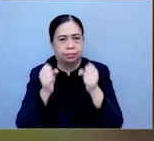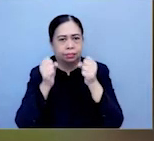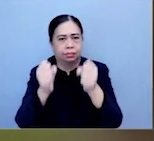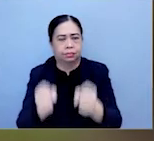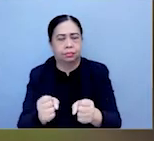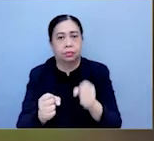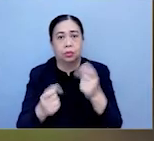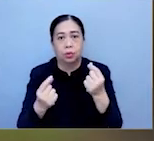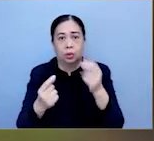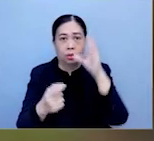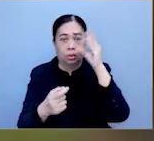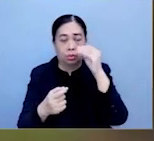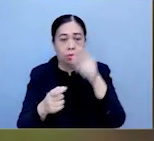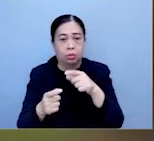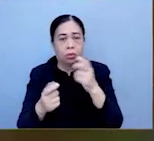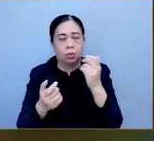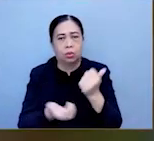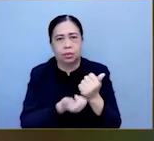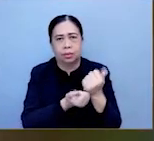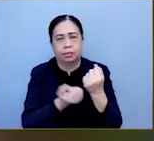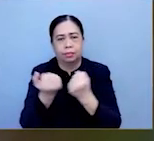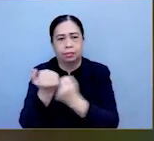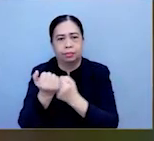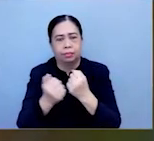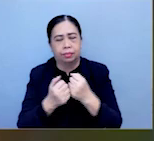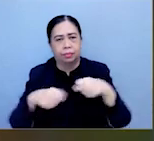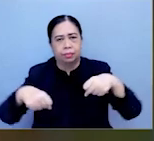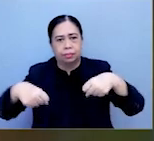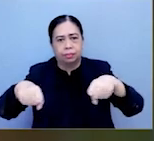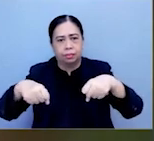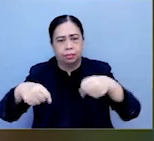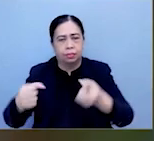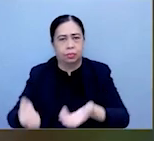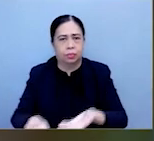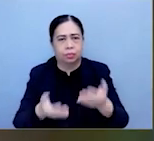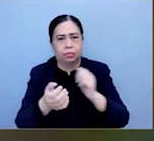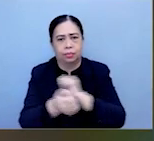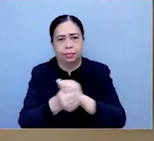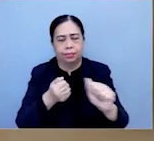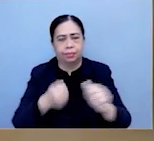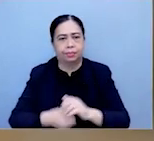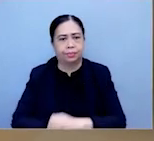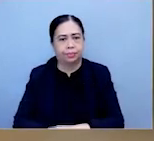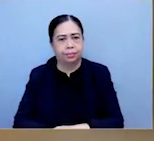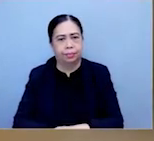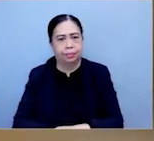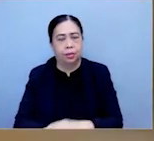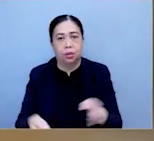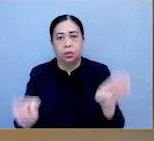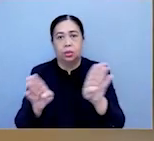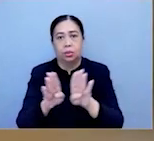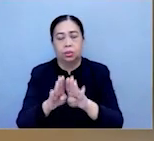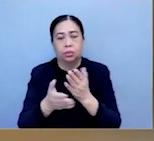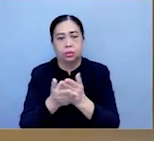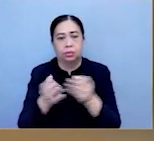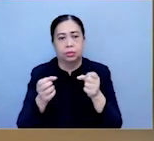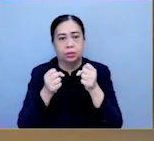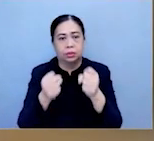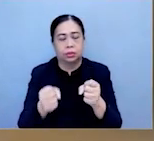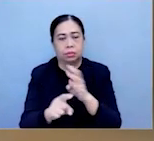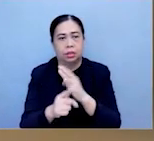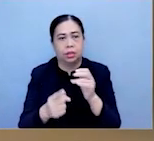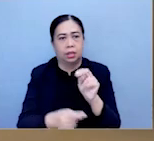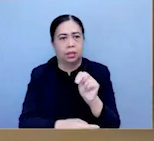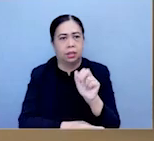mga lalaking ito naman pinagtulungang buhati ng isang motorsiklo para maitawid sa baha. Ipinasara naman ang ilang kalsadang ito sa Barangay